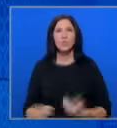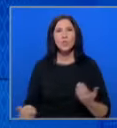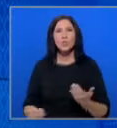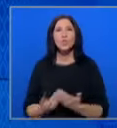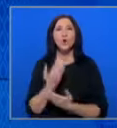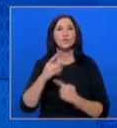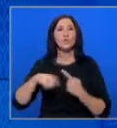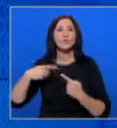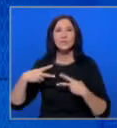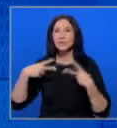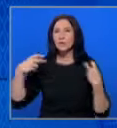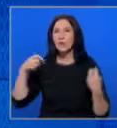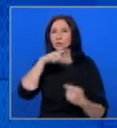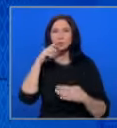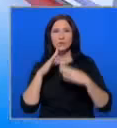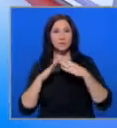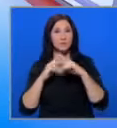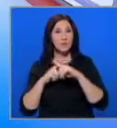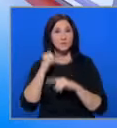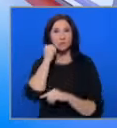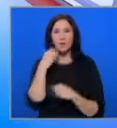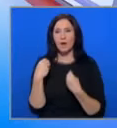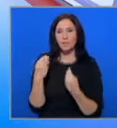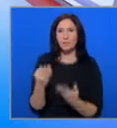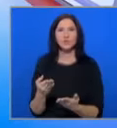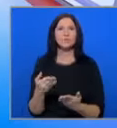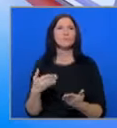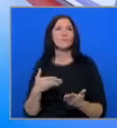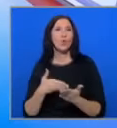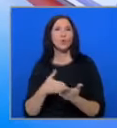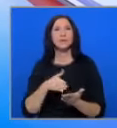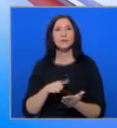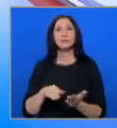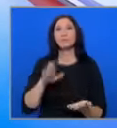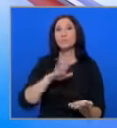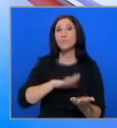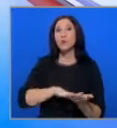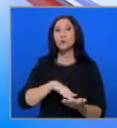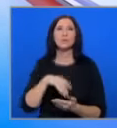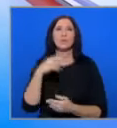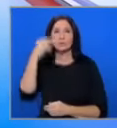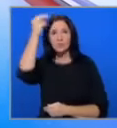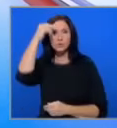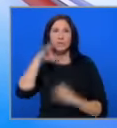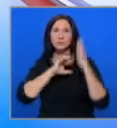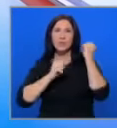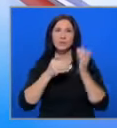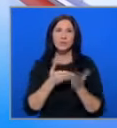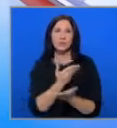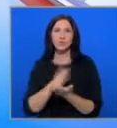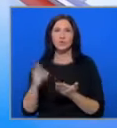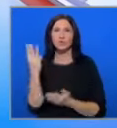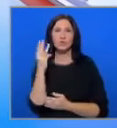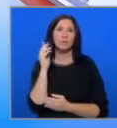Ново развитие на скандала с Руската църква. Москва връчи протестна нота на българския посланик заради експулсирането на трима духовници